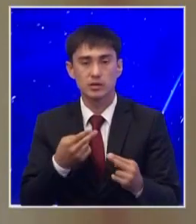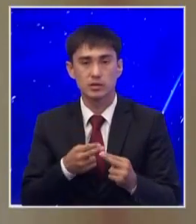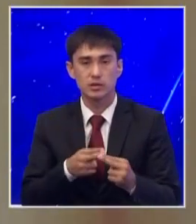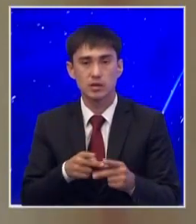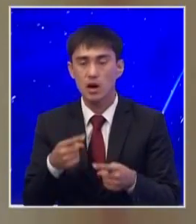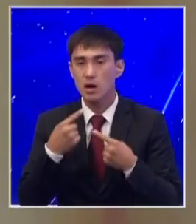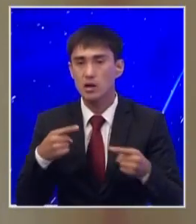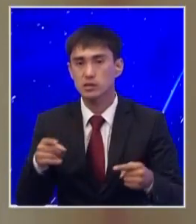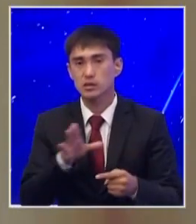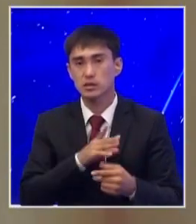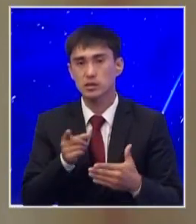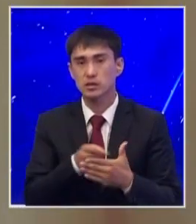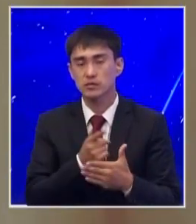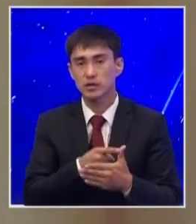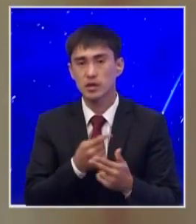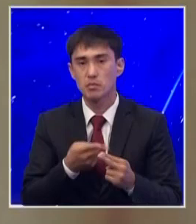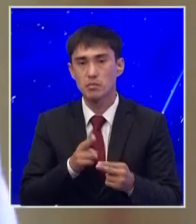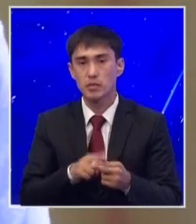абсолютно